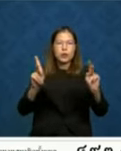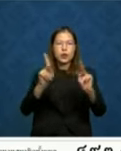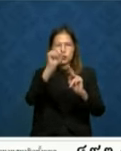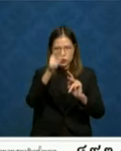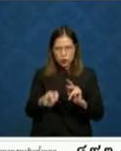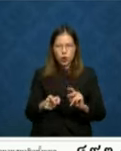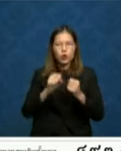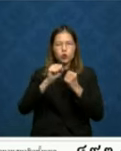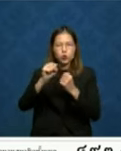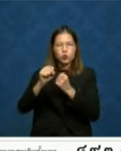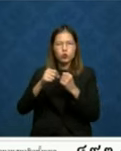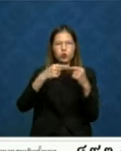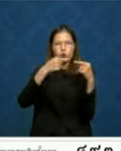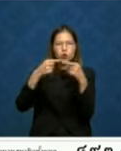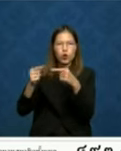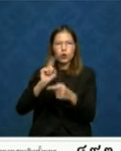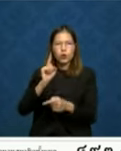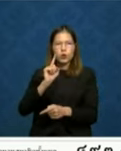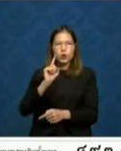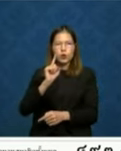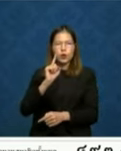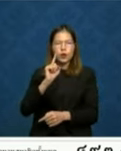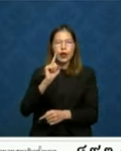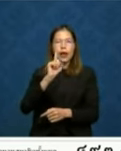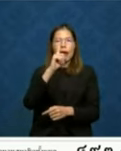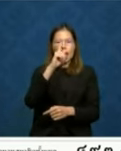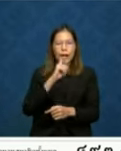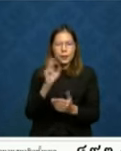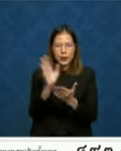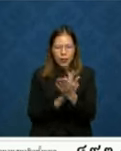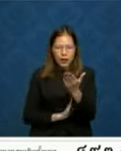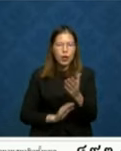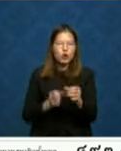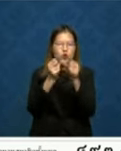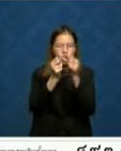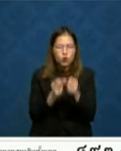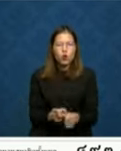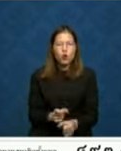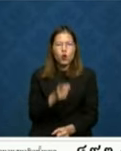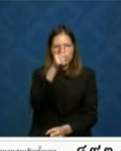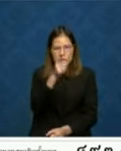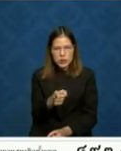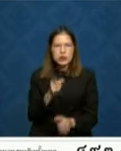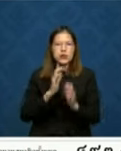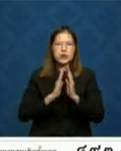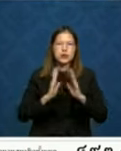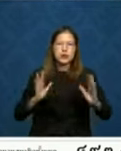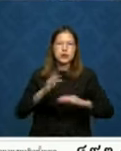องต่อสู้กันต่อไปให้ประเทศไทยอยู่กับความจริงขอบคุณท่านประธานครับ